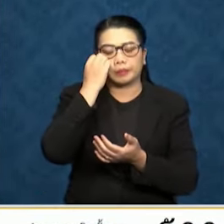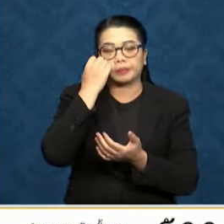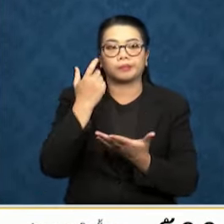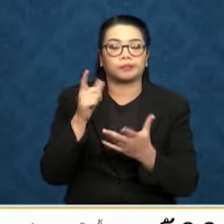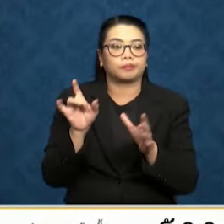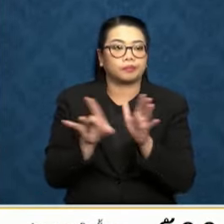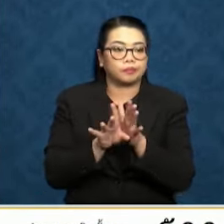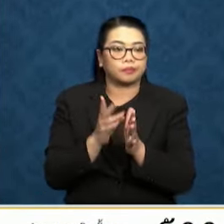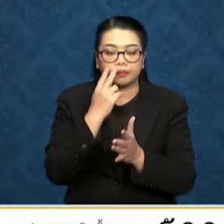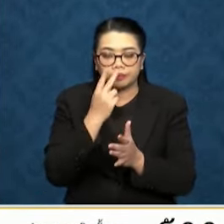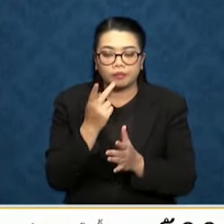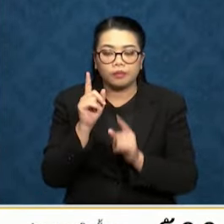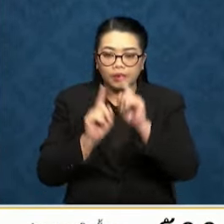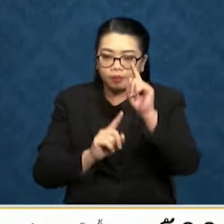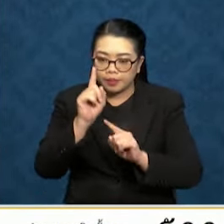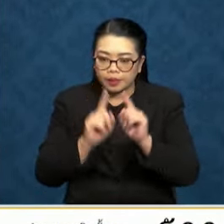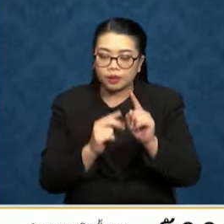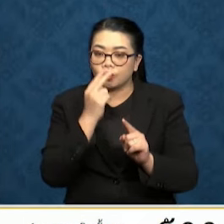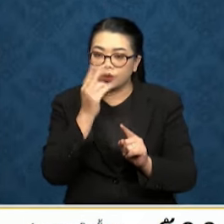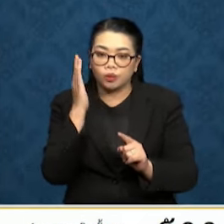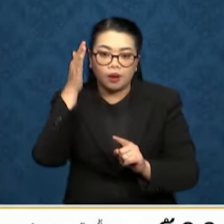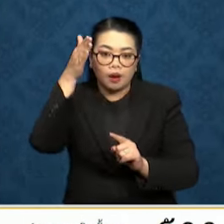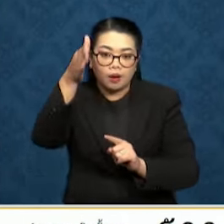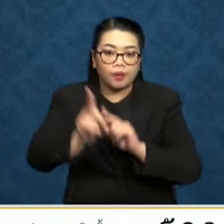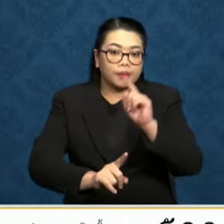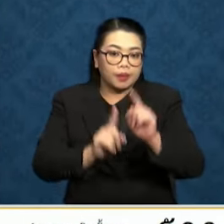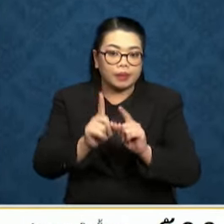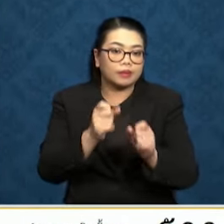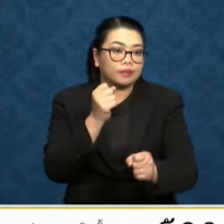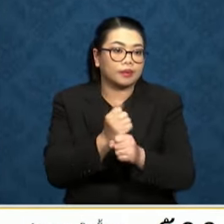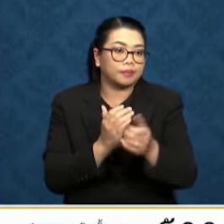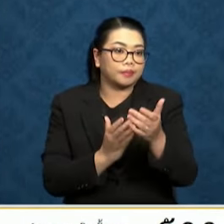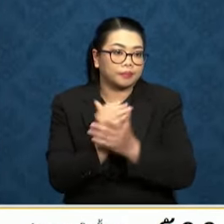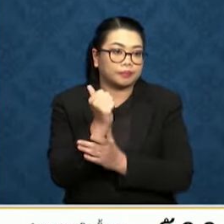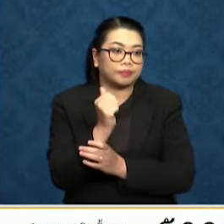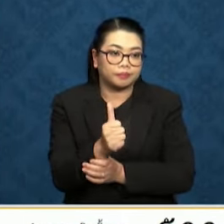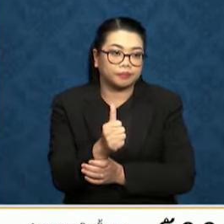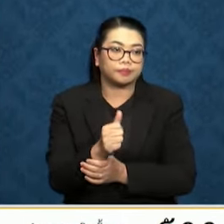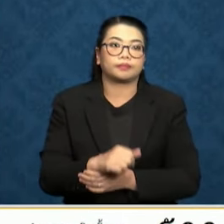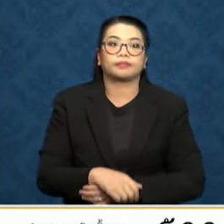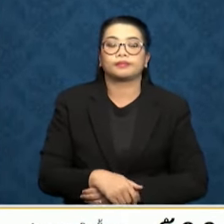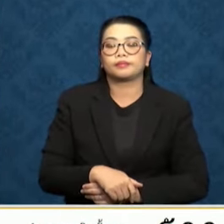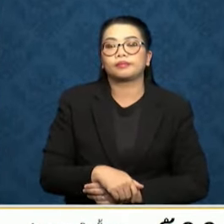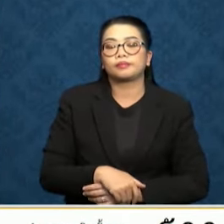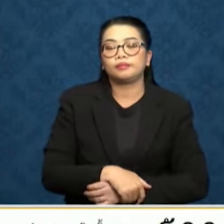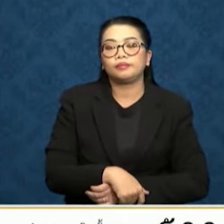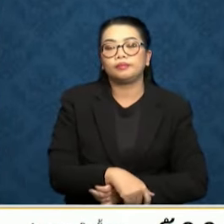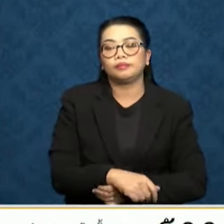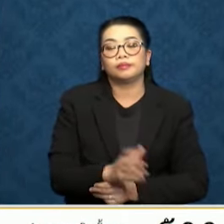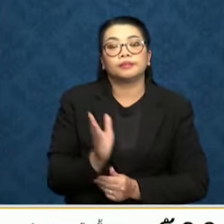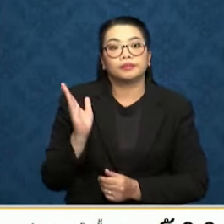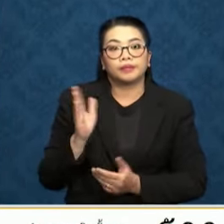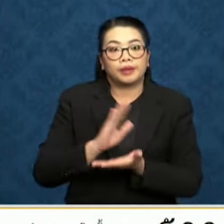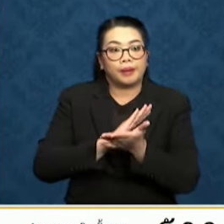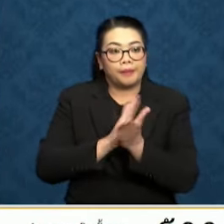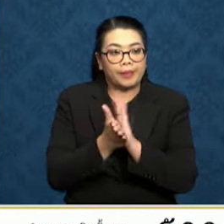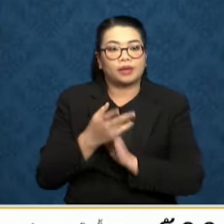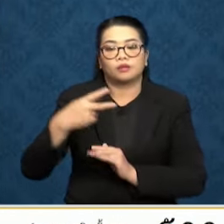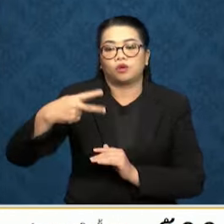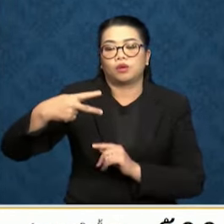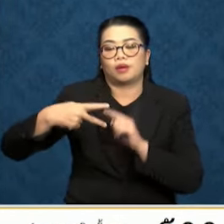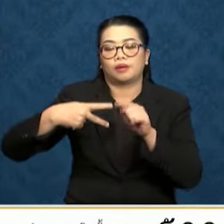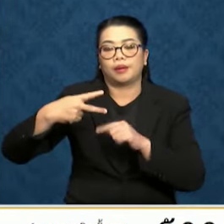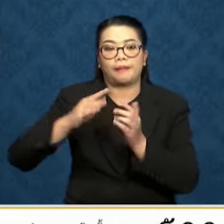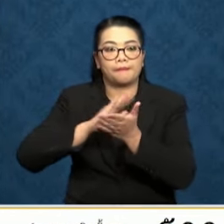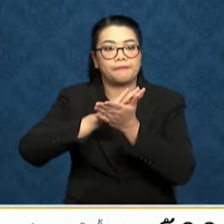ลัพธ์วัดผลเพื่อไปข้างหน้า Postbudget Performanceevaluationเปลี่ยน 2อย่างค่ะ